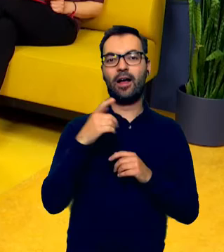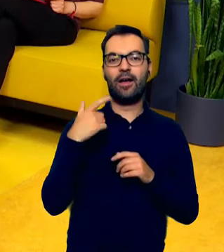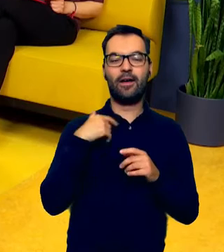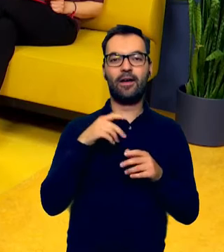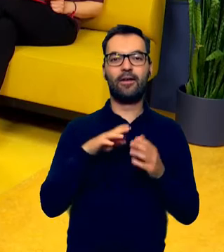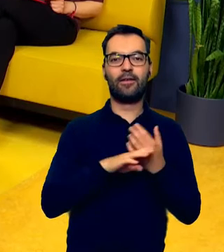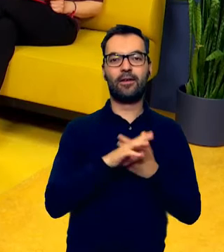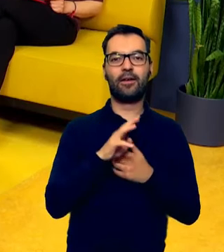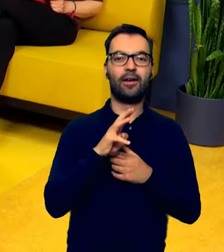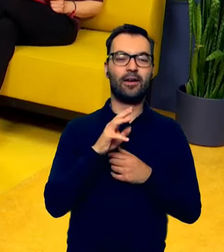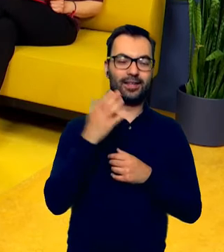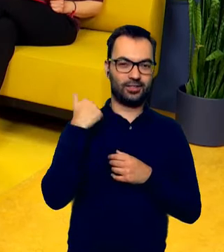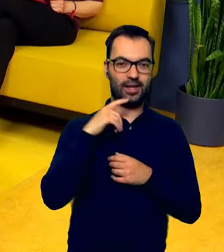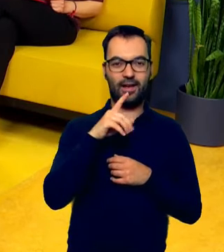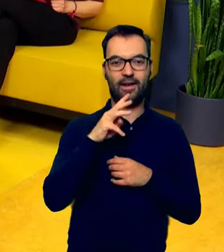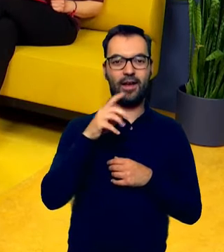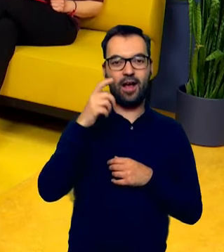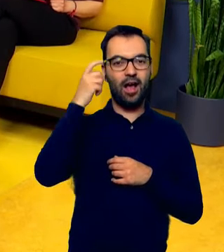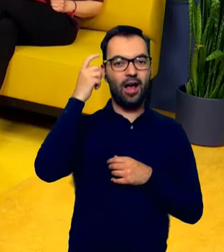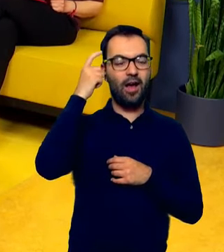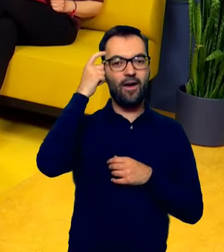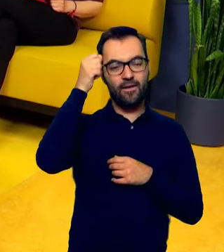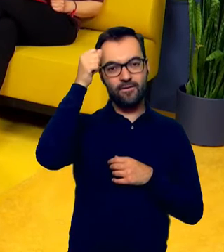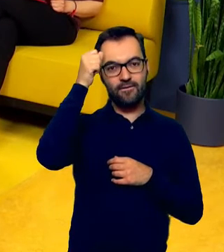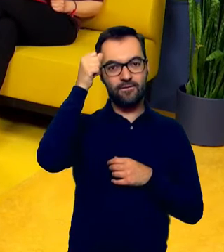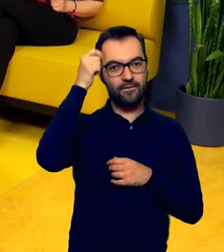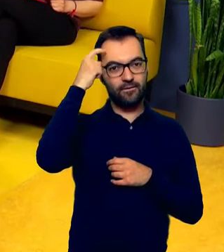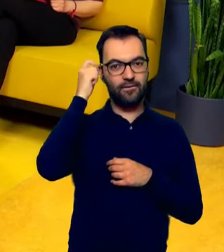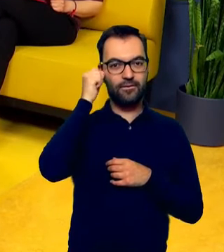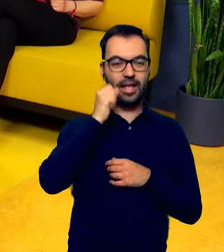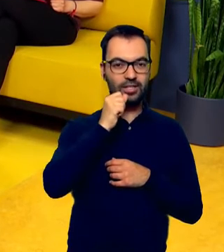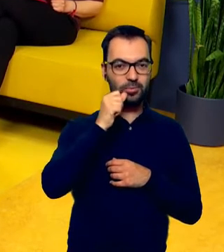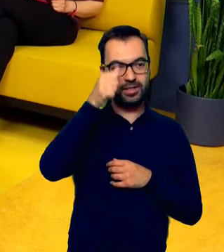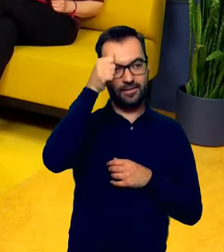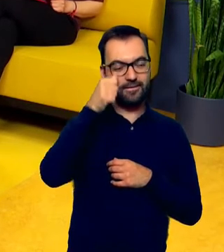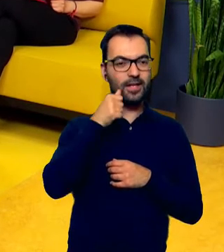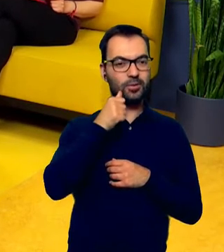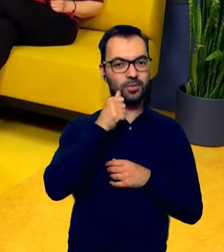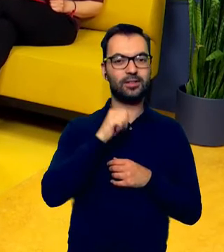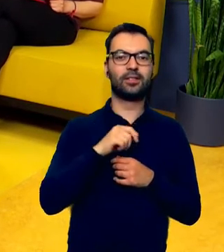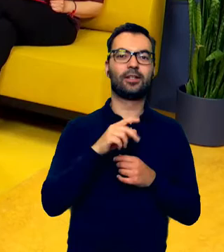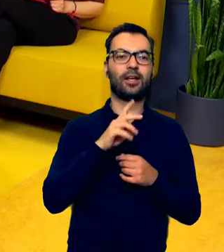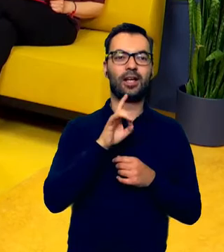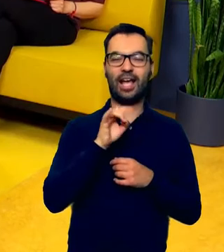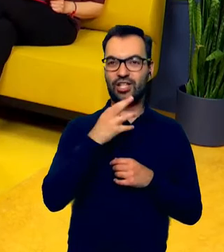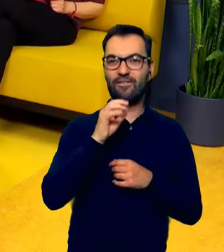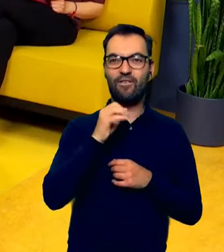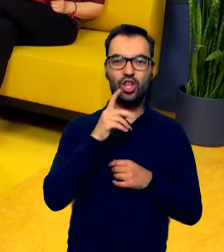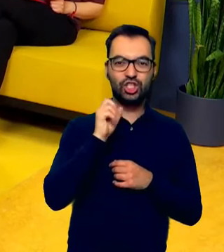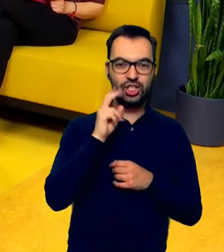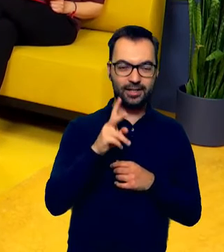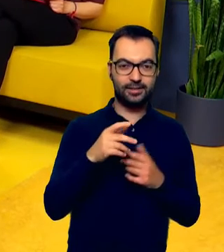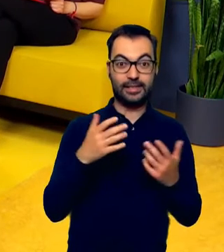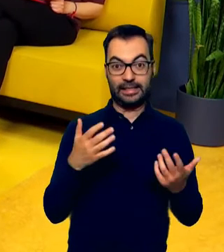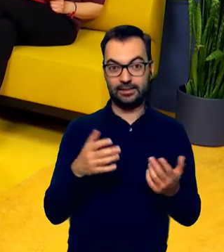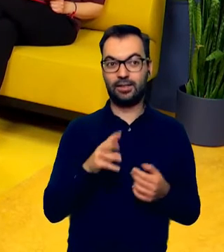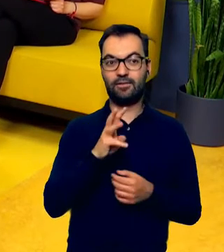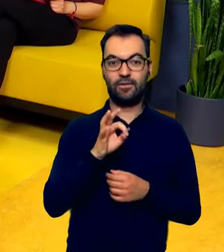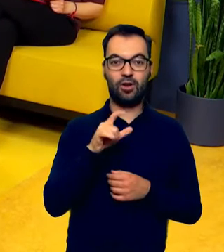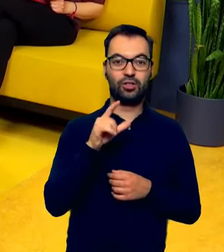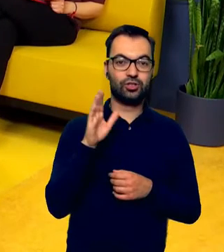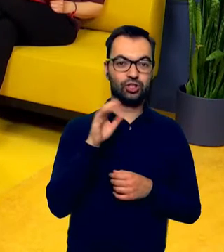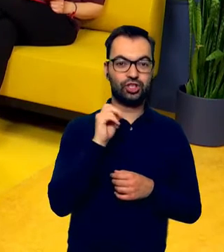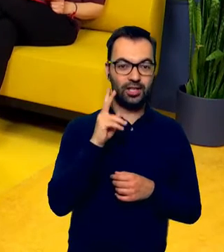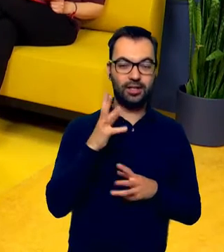którego grał Michał Żebrowski, wystąpiła Grażyna Wolszczak. Aha, okej. Okay. No i co? Pani Grażyna